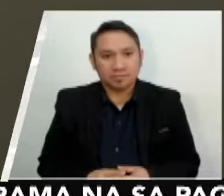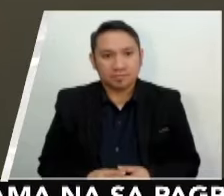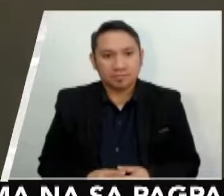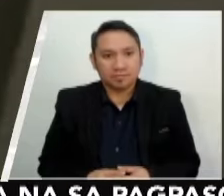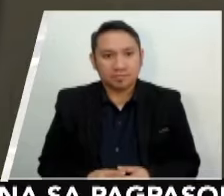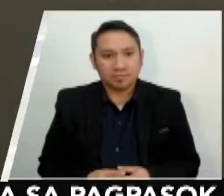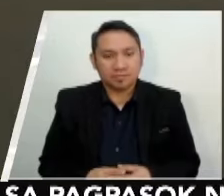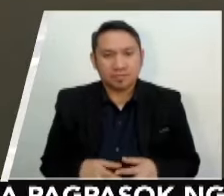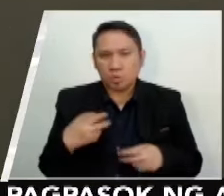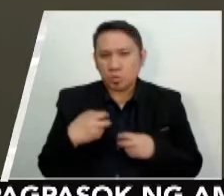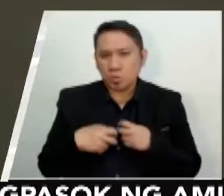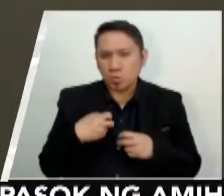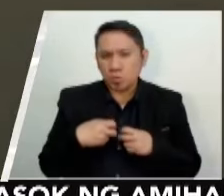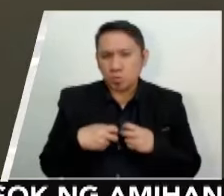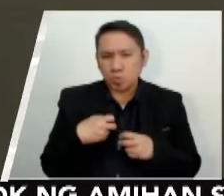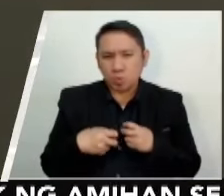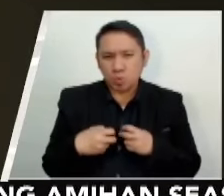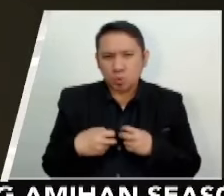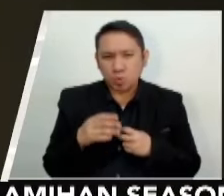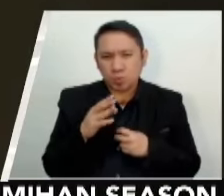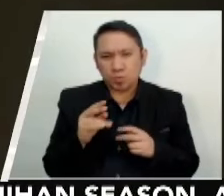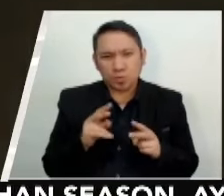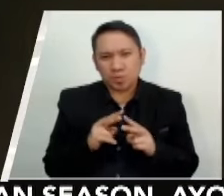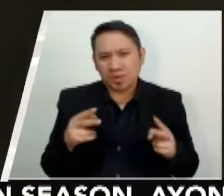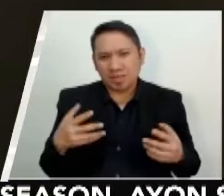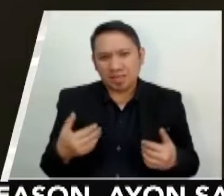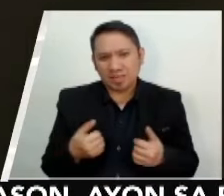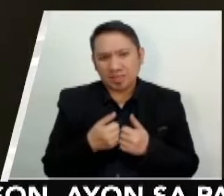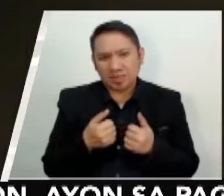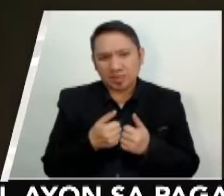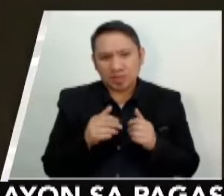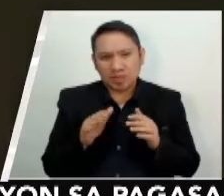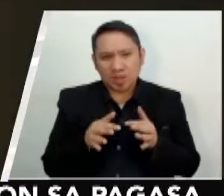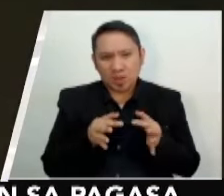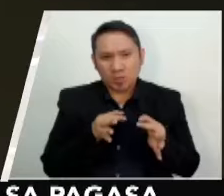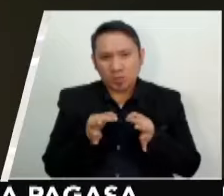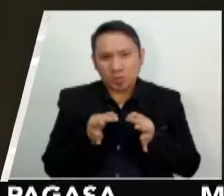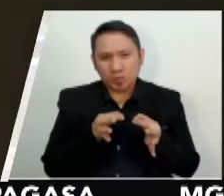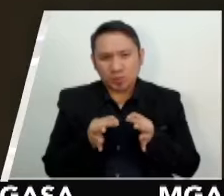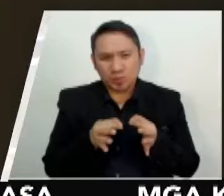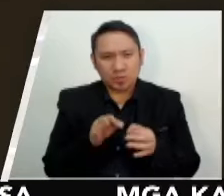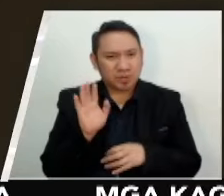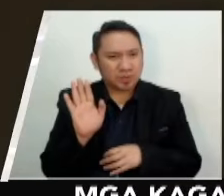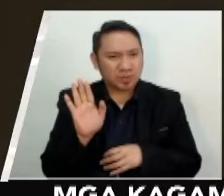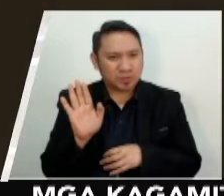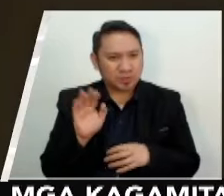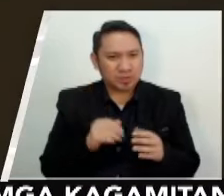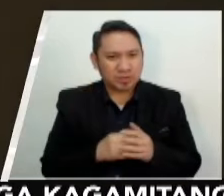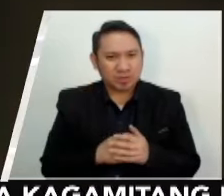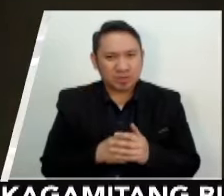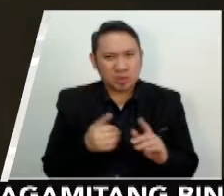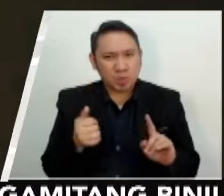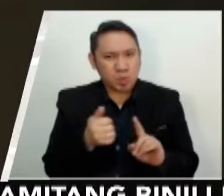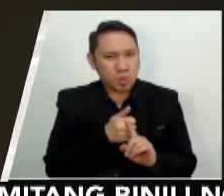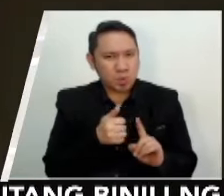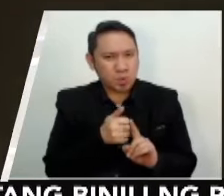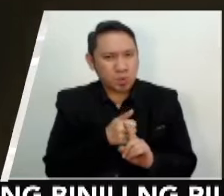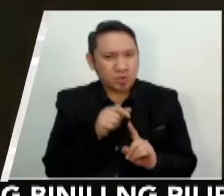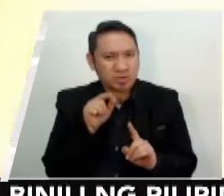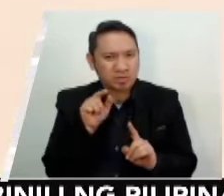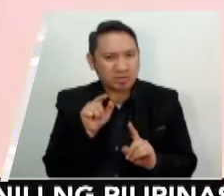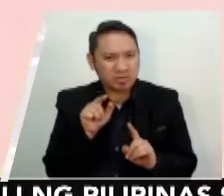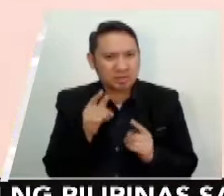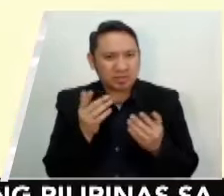Mahirap at mapaghamon kung ilarawan ni Derek Monasterio ang kanyang torture and death scene sa Pulang